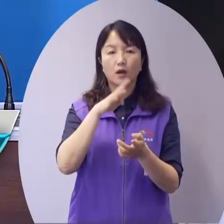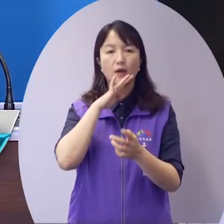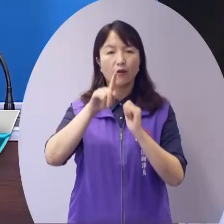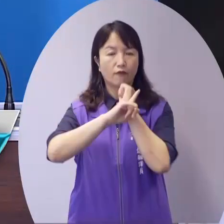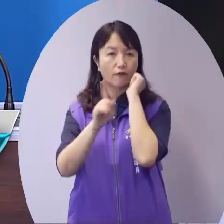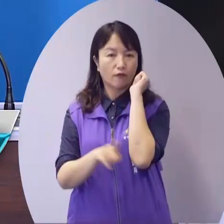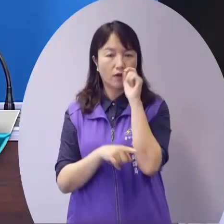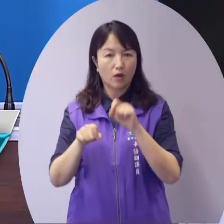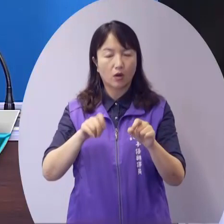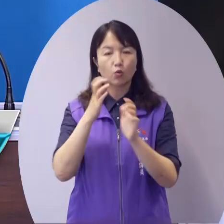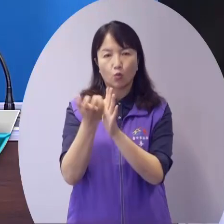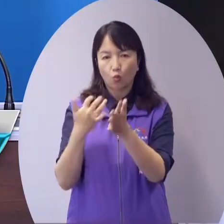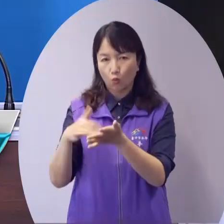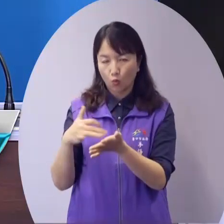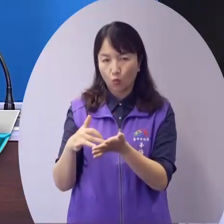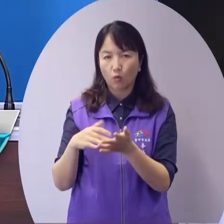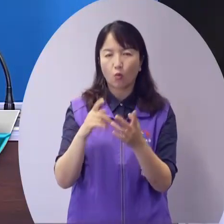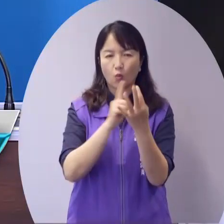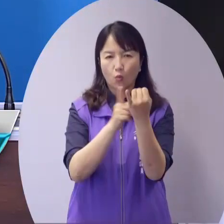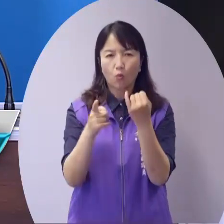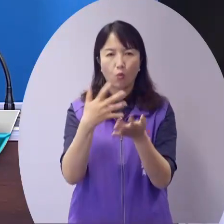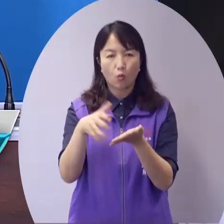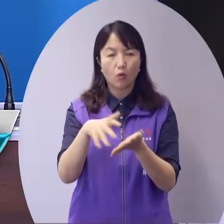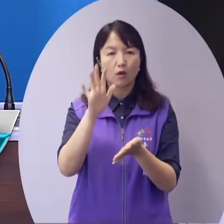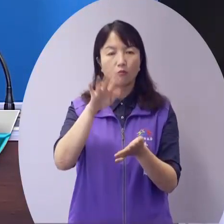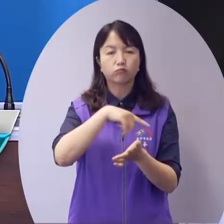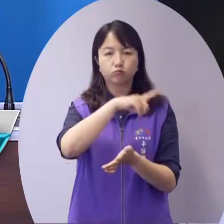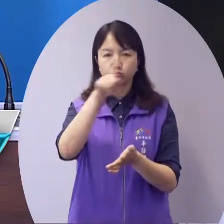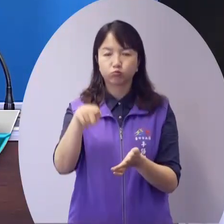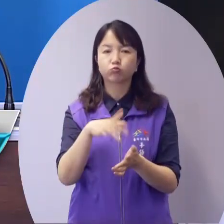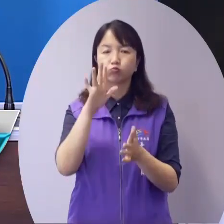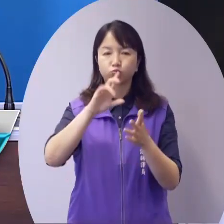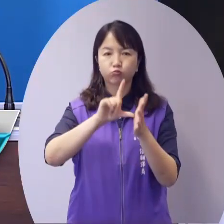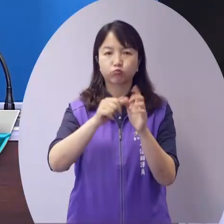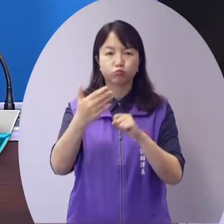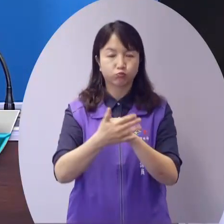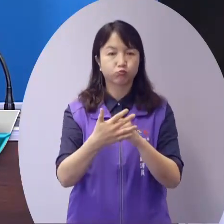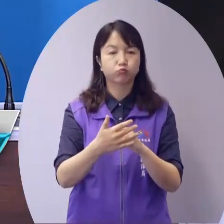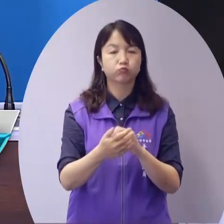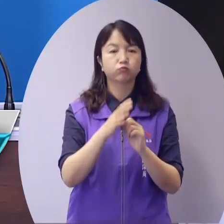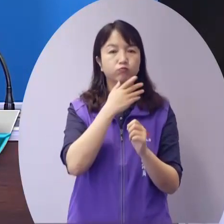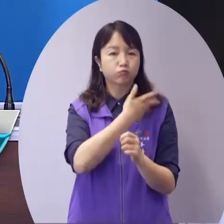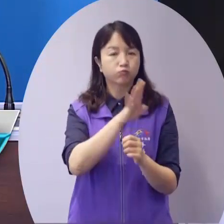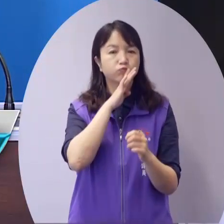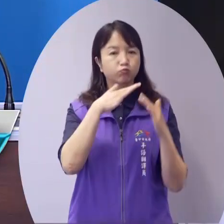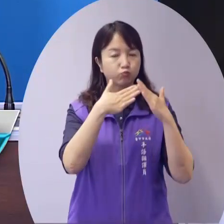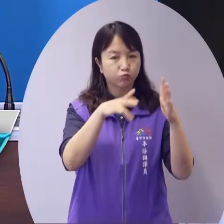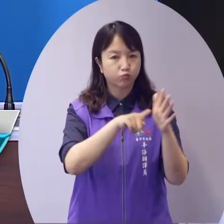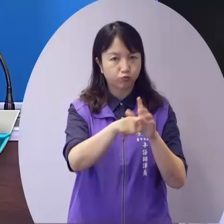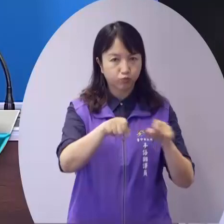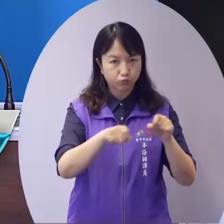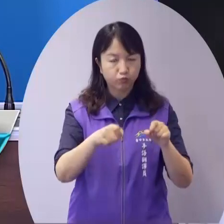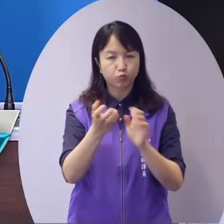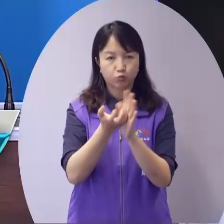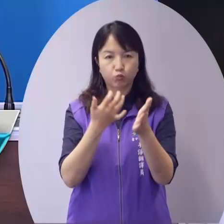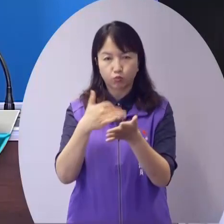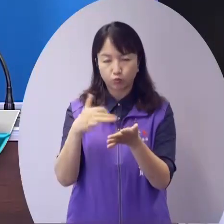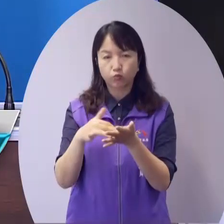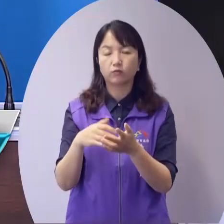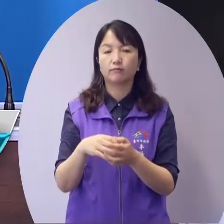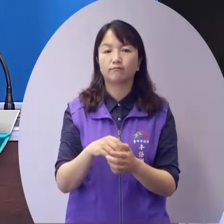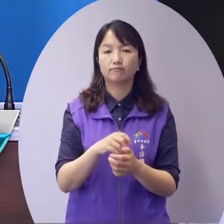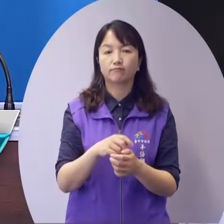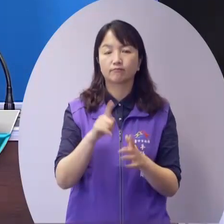法案，有预算，哈，案子很多。那不过大家都很有效率，因为这些不管是专案、法案、或者是预算，